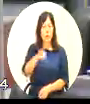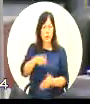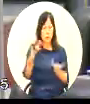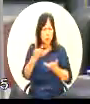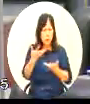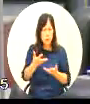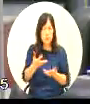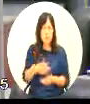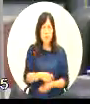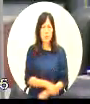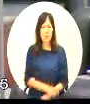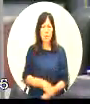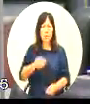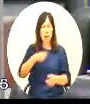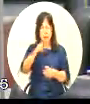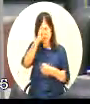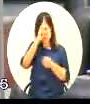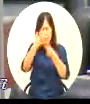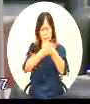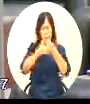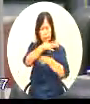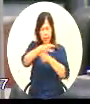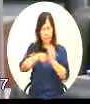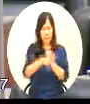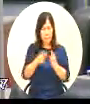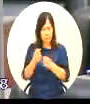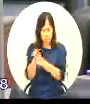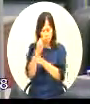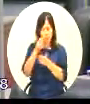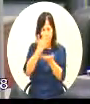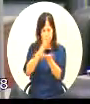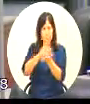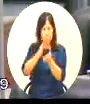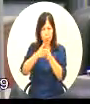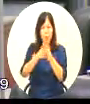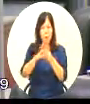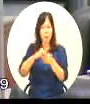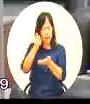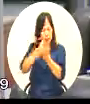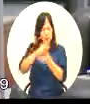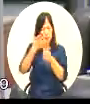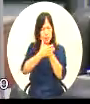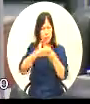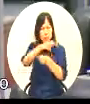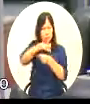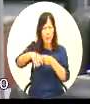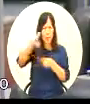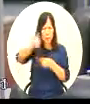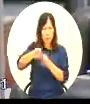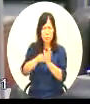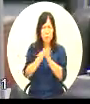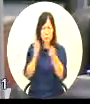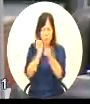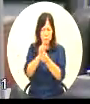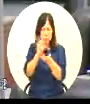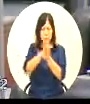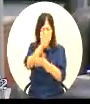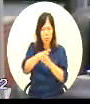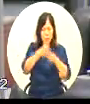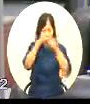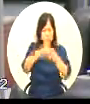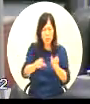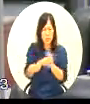我希望我们环保局能够用心的来解决。那我是不是请我们环保局长可以针对我们未来要增设